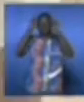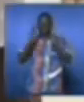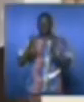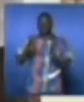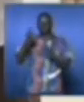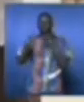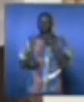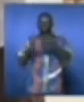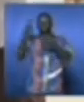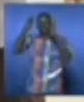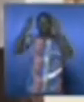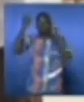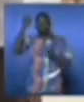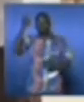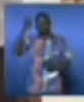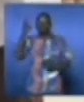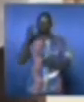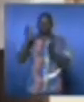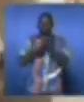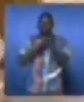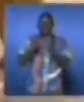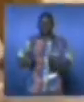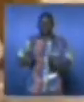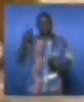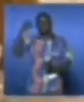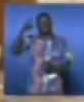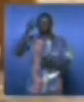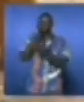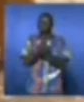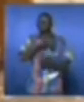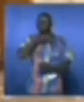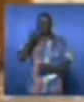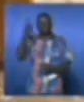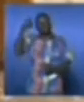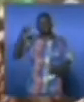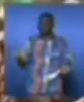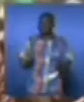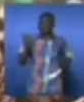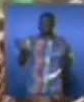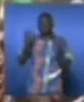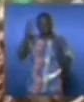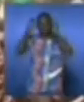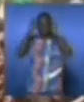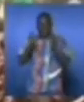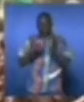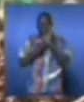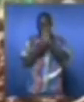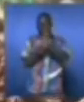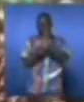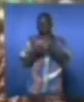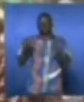parents d'élèves que ses collègues qui ne tarissent pas d'éloges pour cet enseignant modèle. Il n'y avait pas ces résultats-là